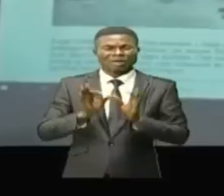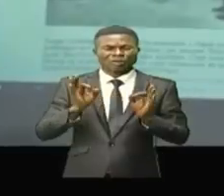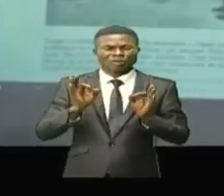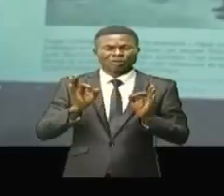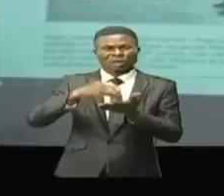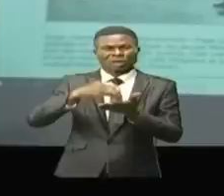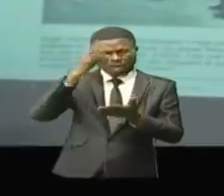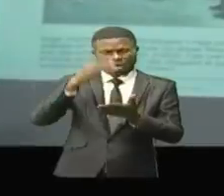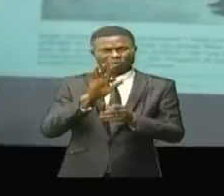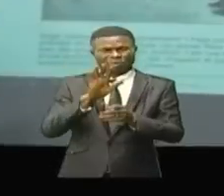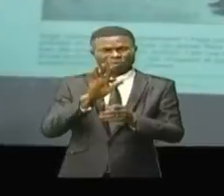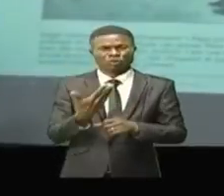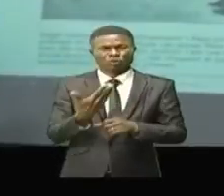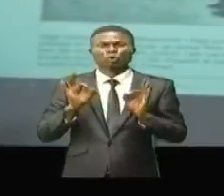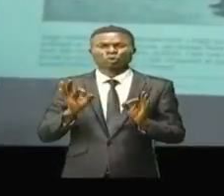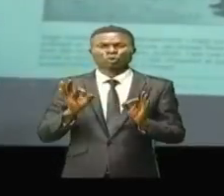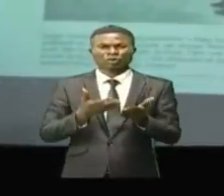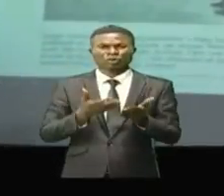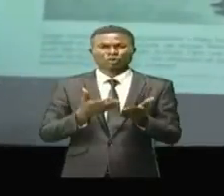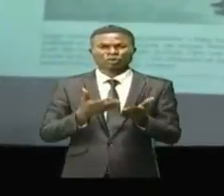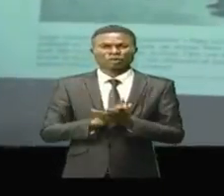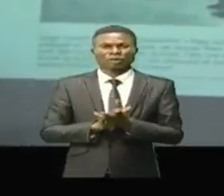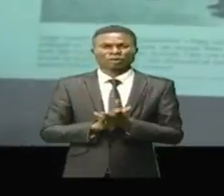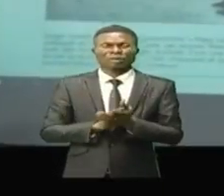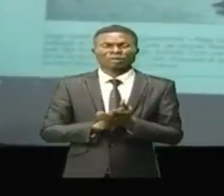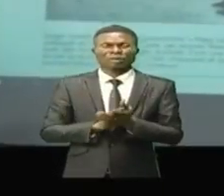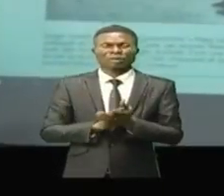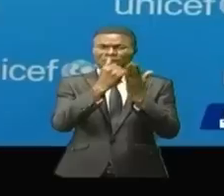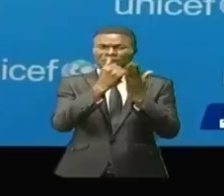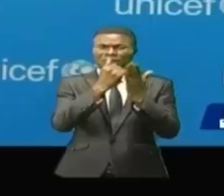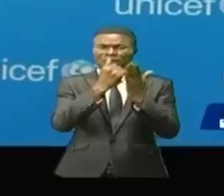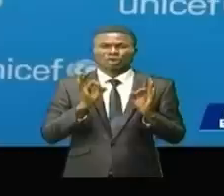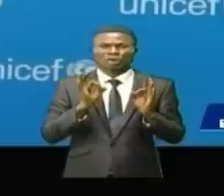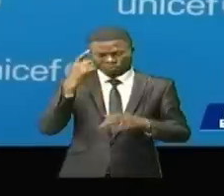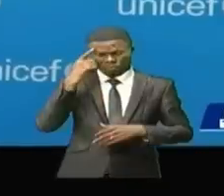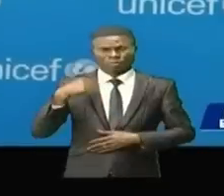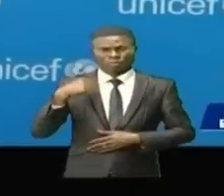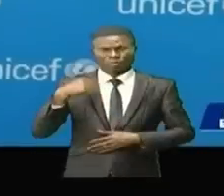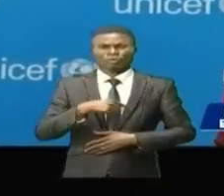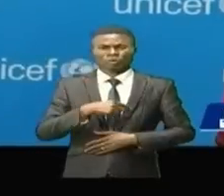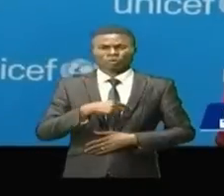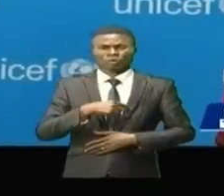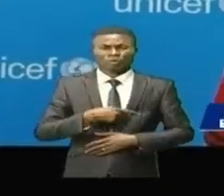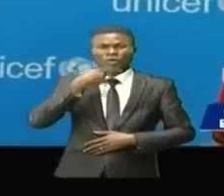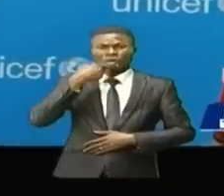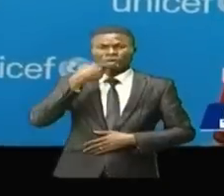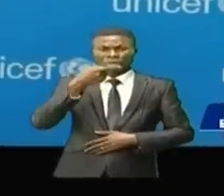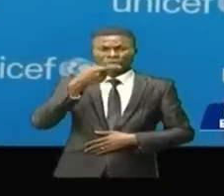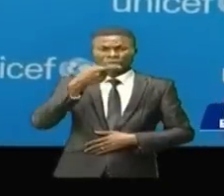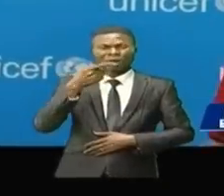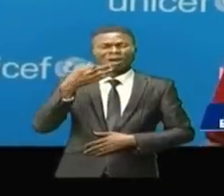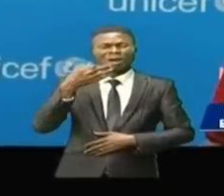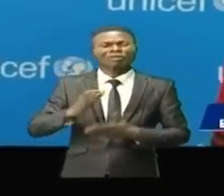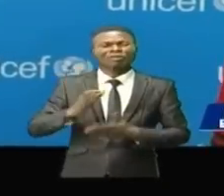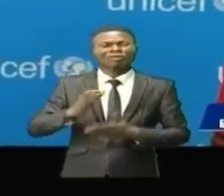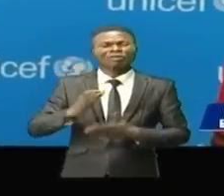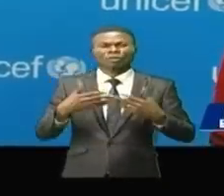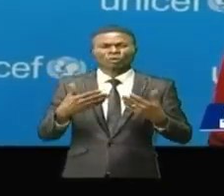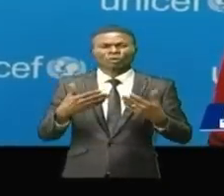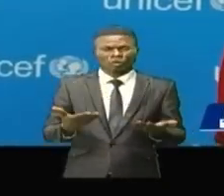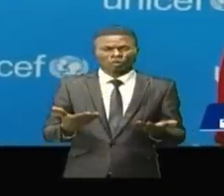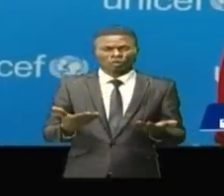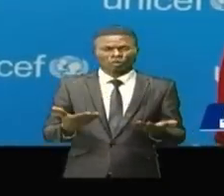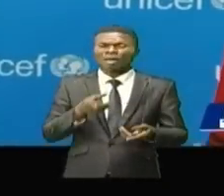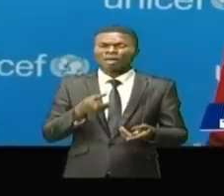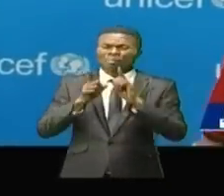voix de l'enfant. J'ai écrit pas mal des articles. Il y a des articles que j'ai écrits qu'on a parlé, comment on parle aujourd'hui, pour se raconter mon histoire. Et quand